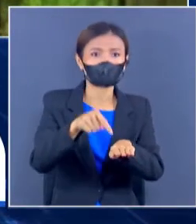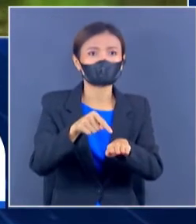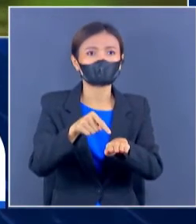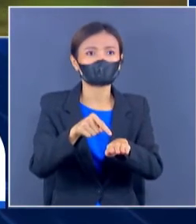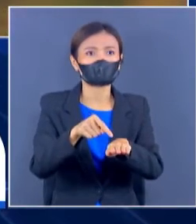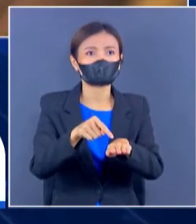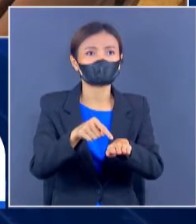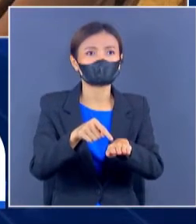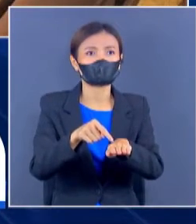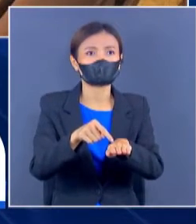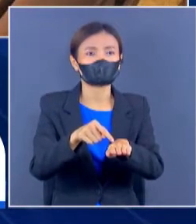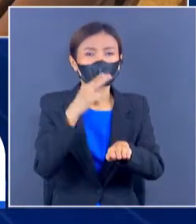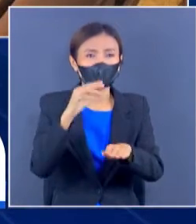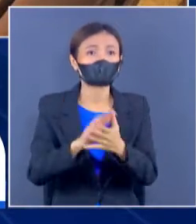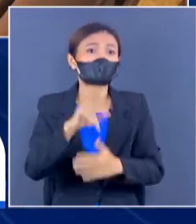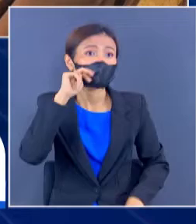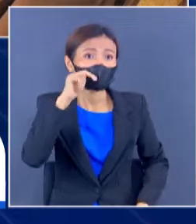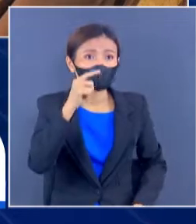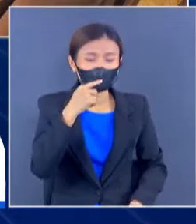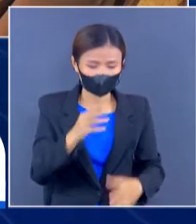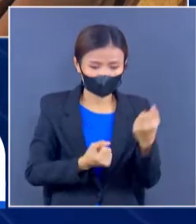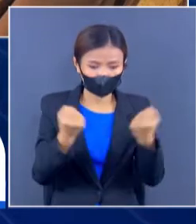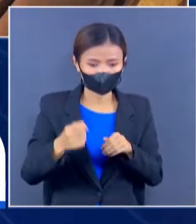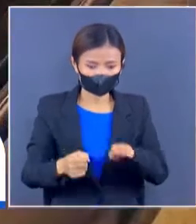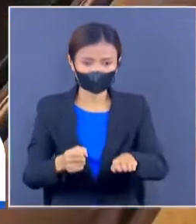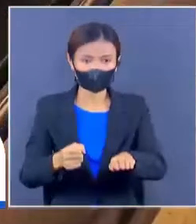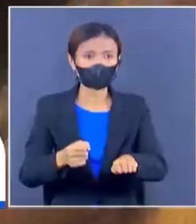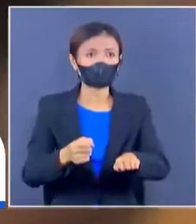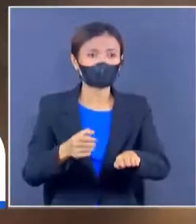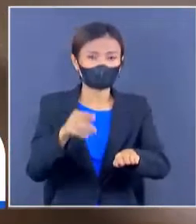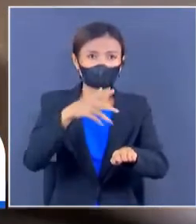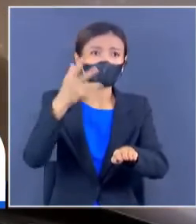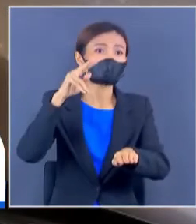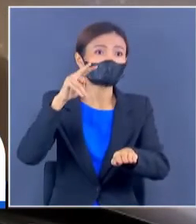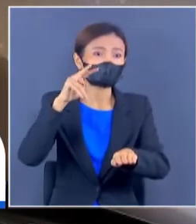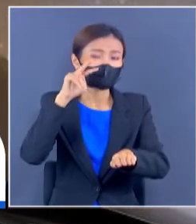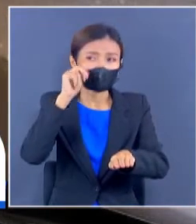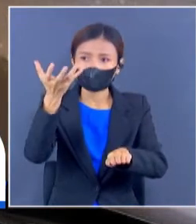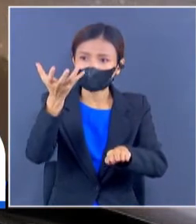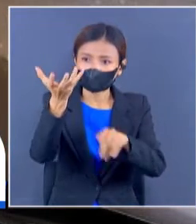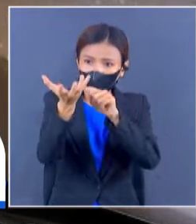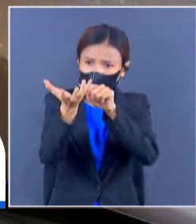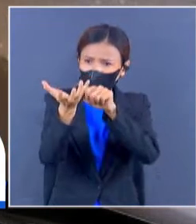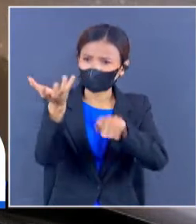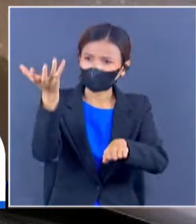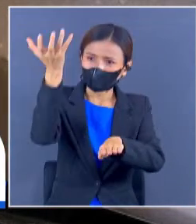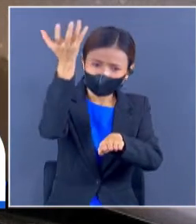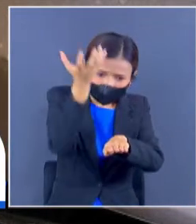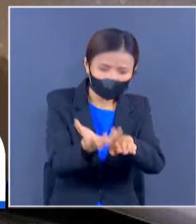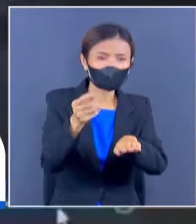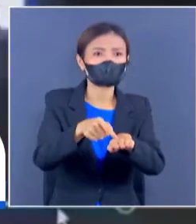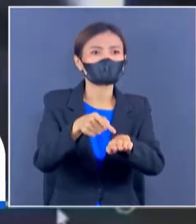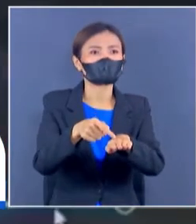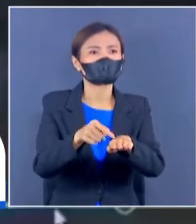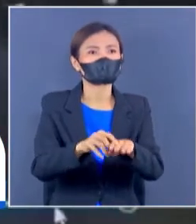มันเสียหายขนาดไหน ค ุณผู้ชมดูภาพนะครับเหตุการณ์นี้เกิดขึ้นอีกครั้งหนึ่งบนถนนพระราม2ฮะกล้องหน้ารถจับภาพขณ